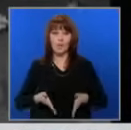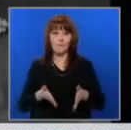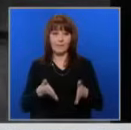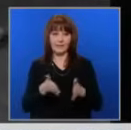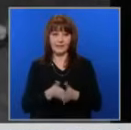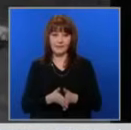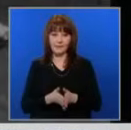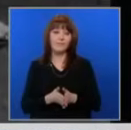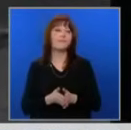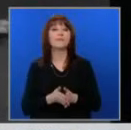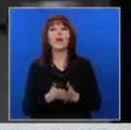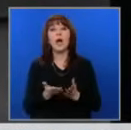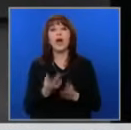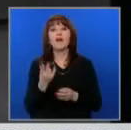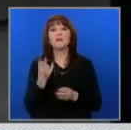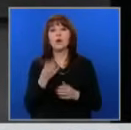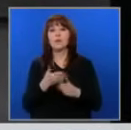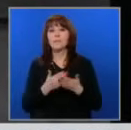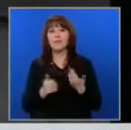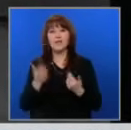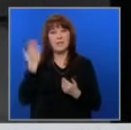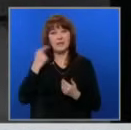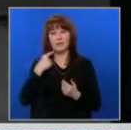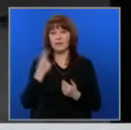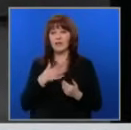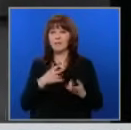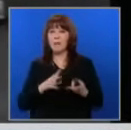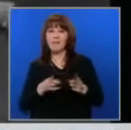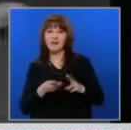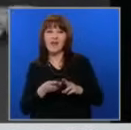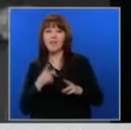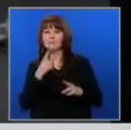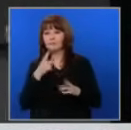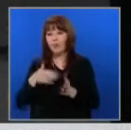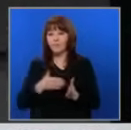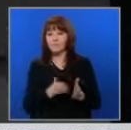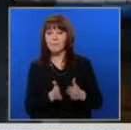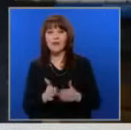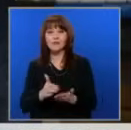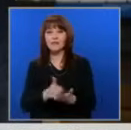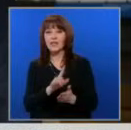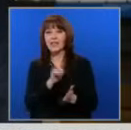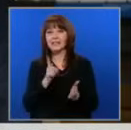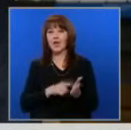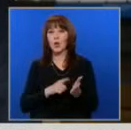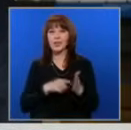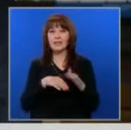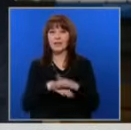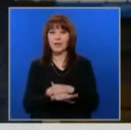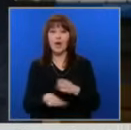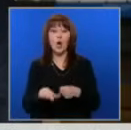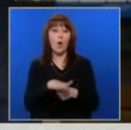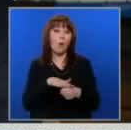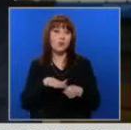Анализът на Frontex сочи, че през втората половина на миналата година има промяна в маршрутите на нелегалните мигранти. Основният поток